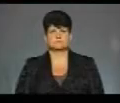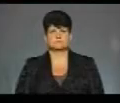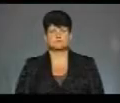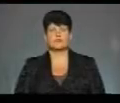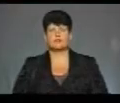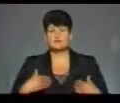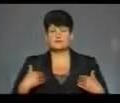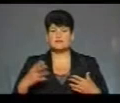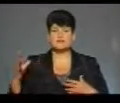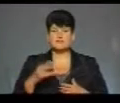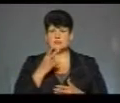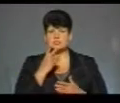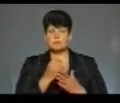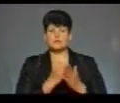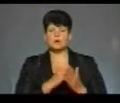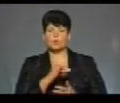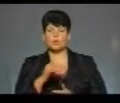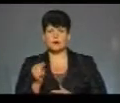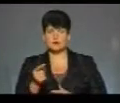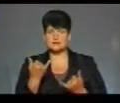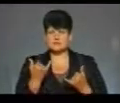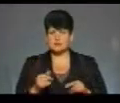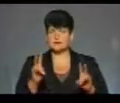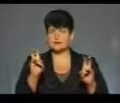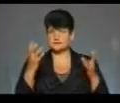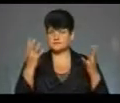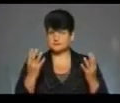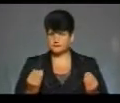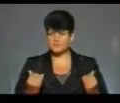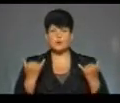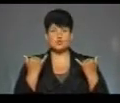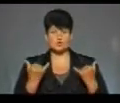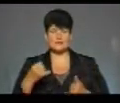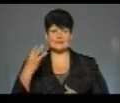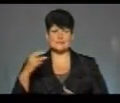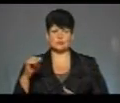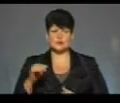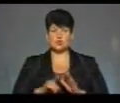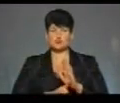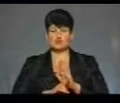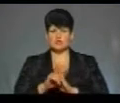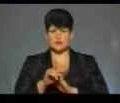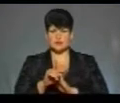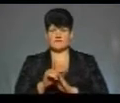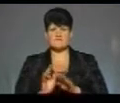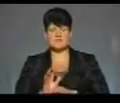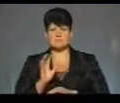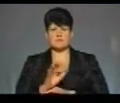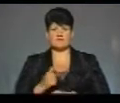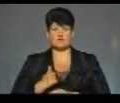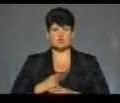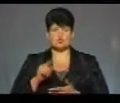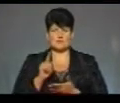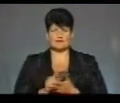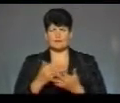Мої вітання всім глядачам телеканалу ЮА Тернопіль. В ефірі програма «Тема дня». Сьогодні, 30 серпня, розпочинається відправка військовозобов'язаних